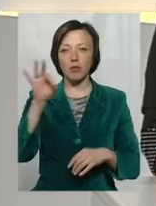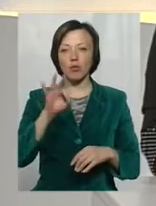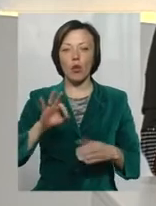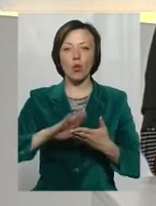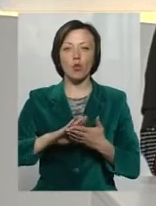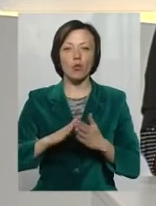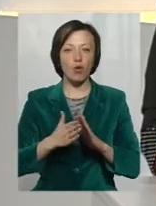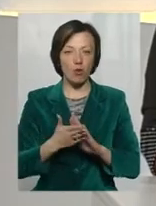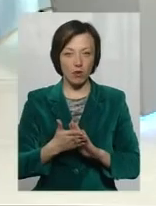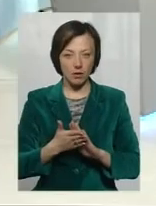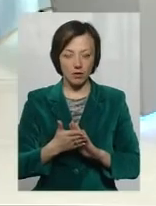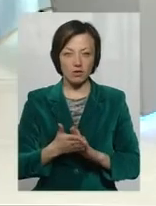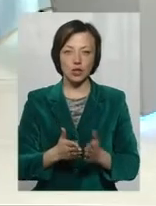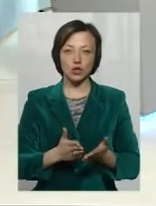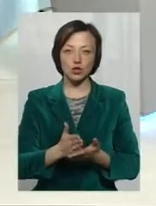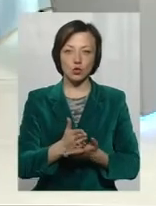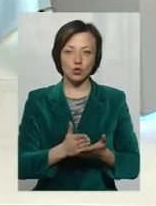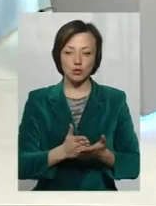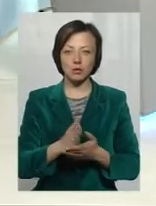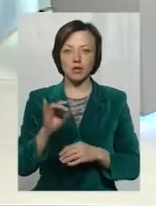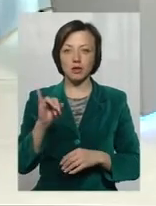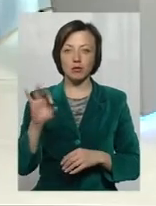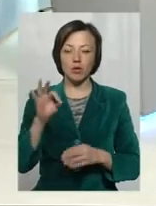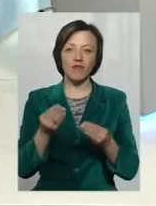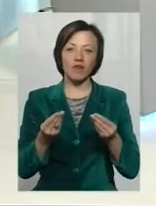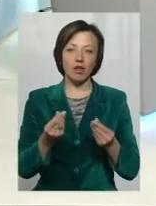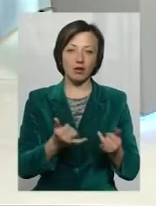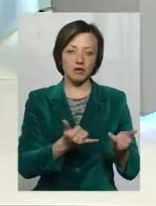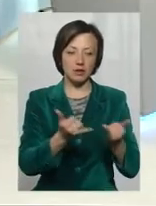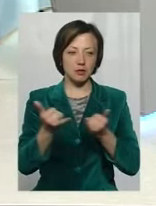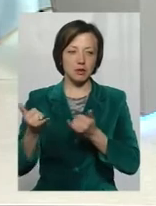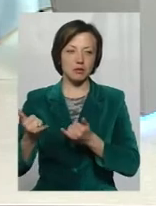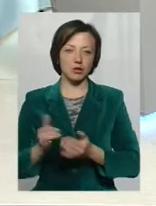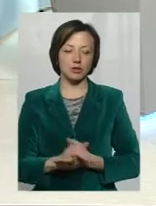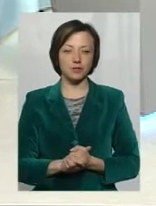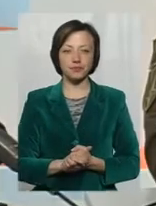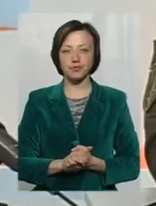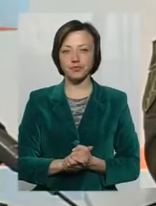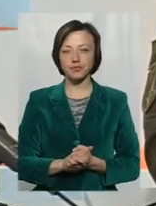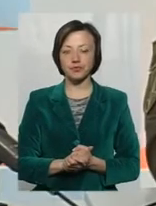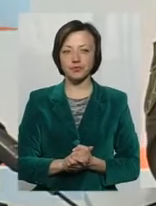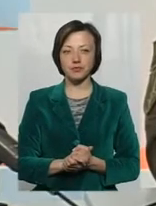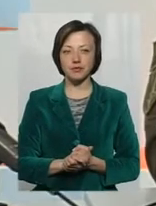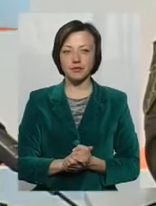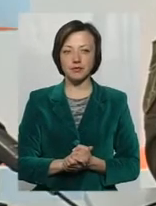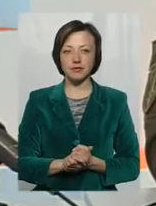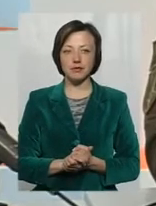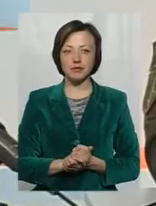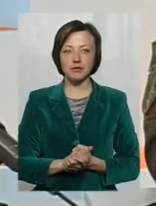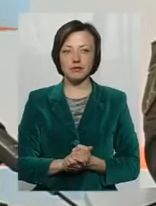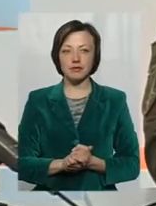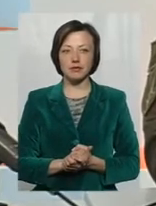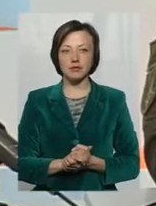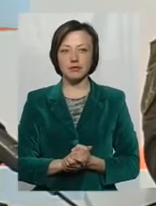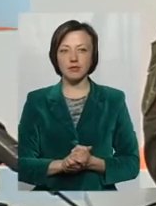умови проходження служби та про фінансове забезпечення. Почнемо так. З умов проходження служби